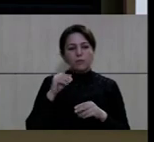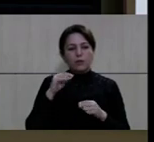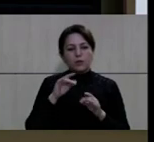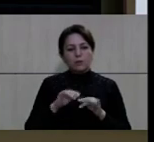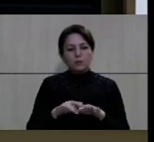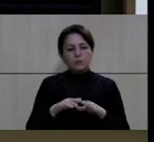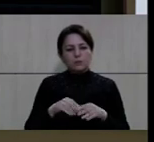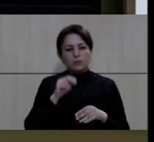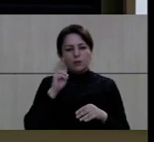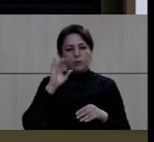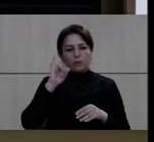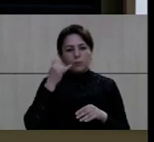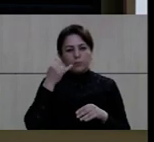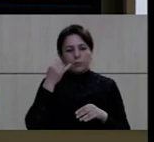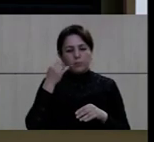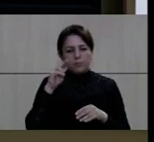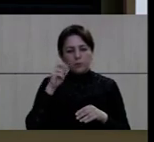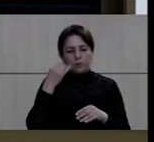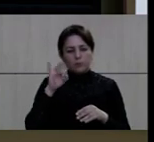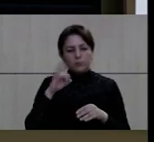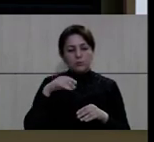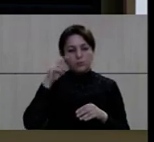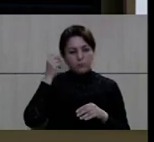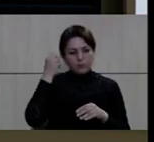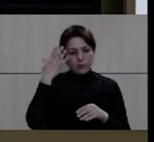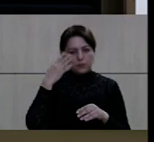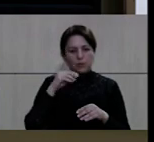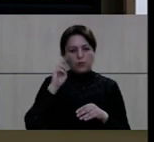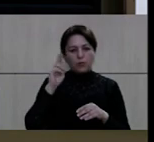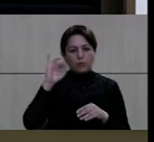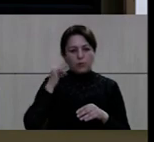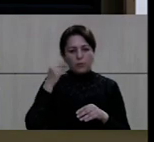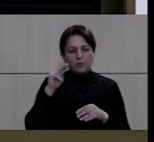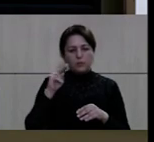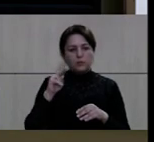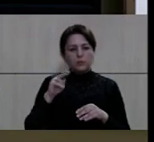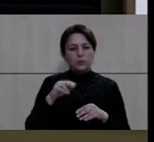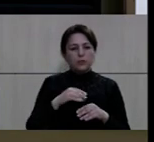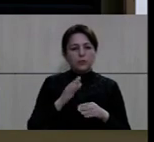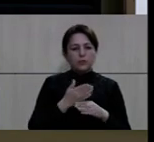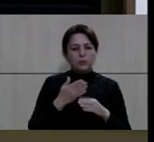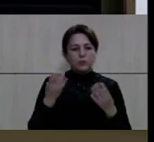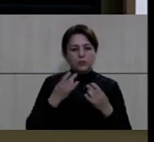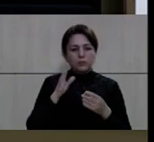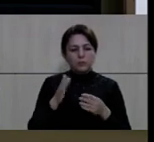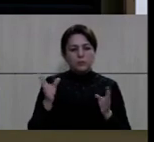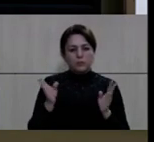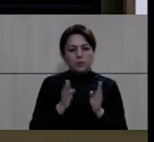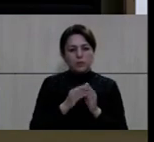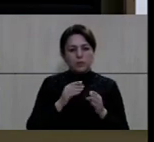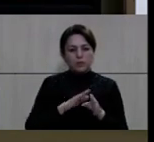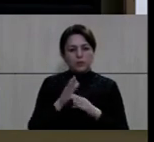Көпайтманы малым көпайтучы ге болышымыз керек болады. Хош, хазыр бұны біргелікті